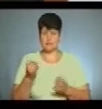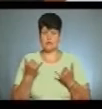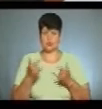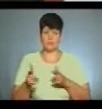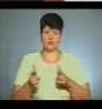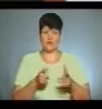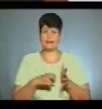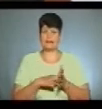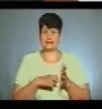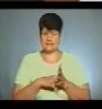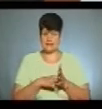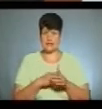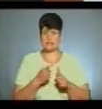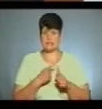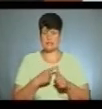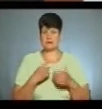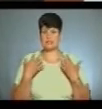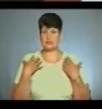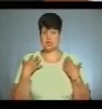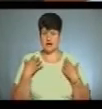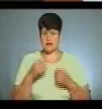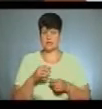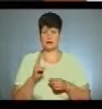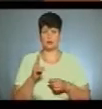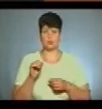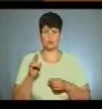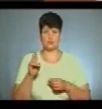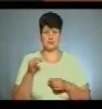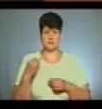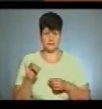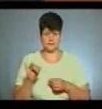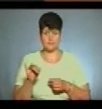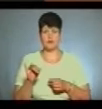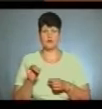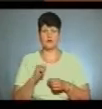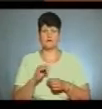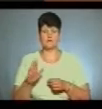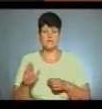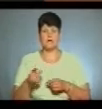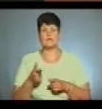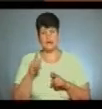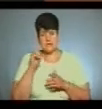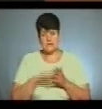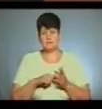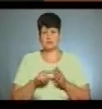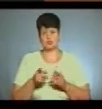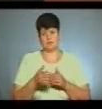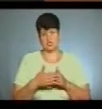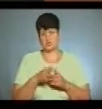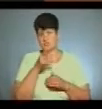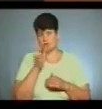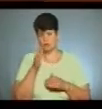листа на ім'я начальника КУСу Ігоря Васильовича і надіємося, що ближчим часом ми будемо мали